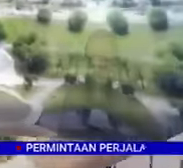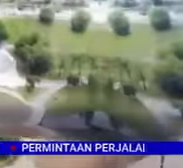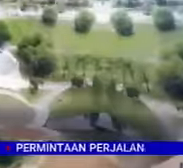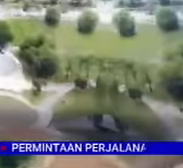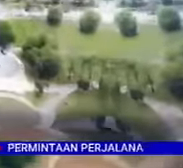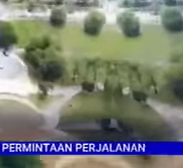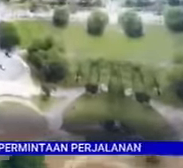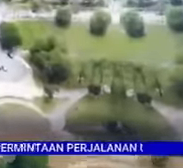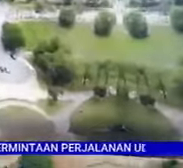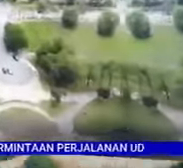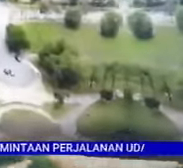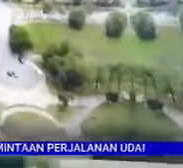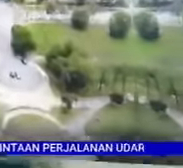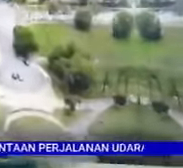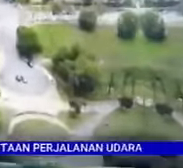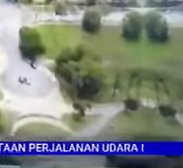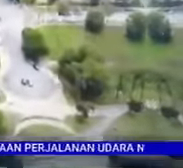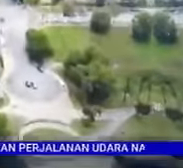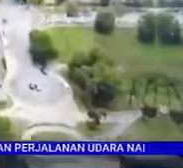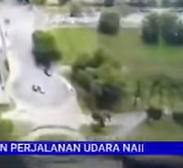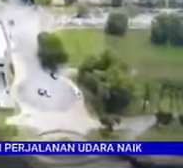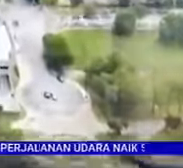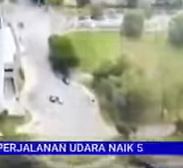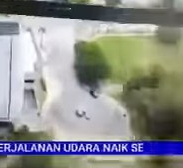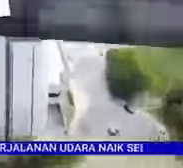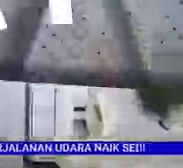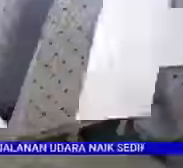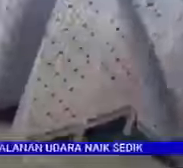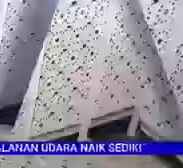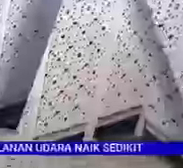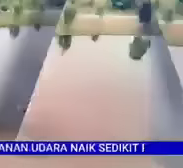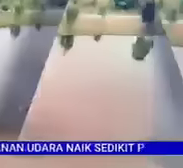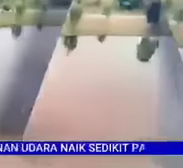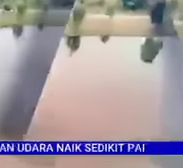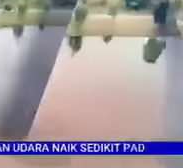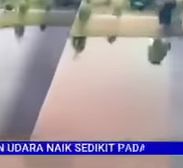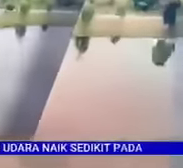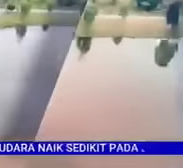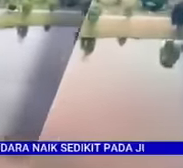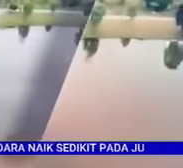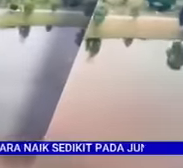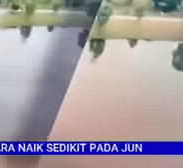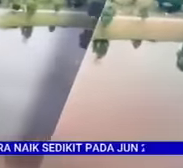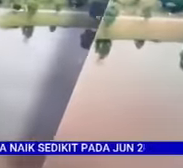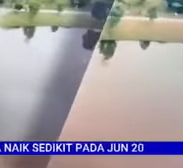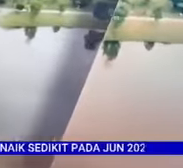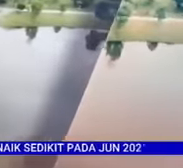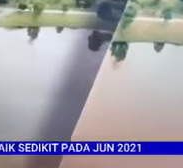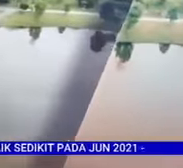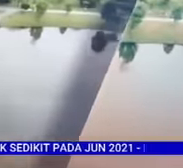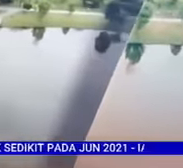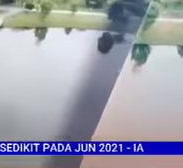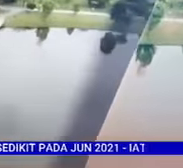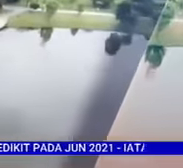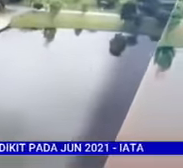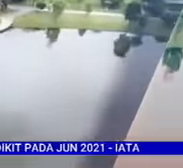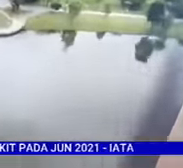MP3 MP3 MP3 MP3 MP3